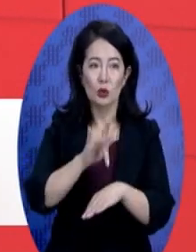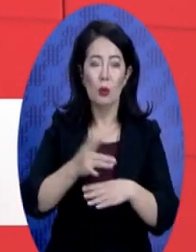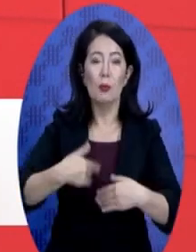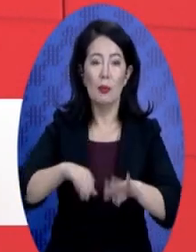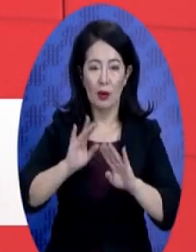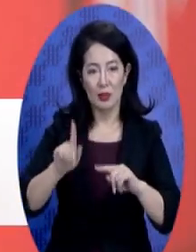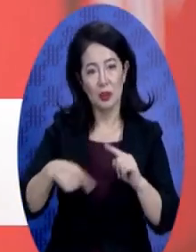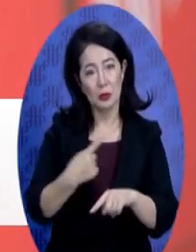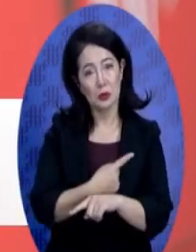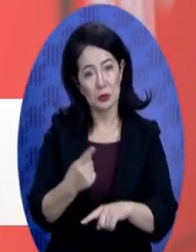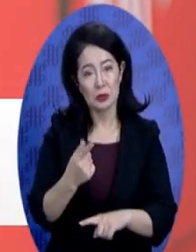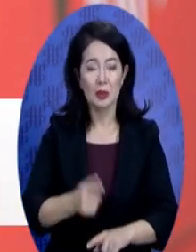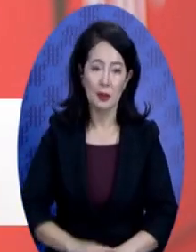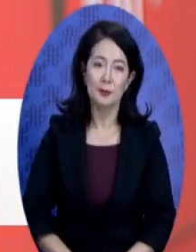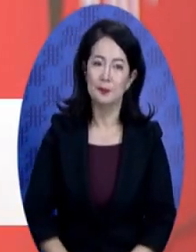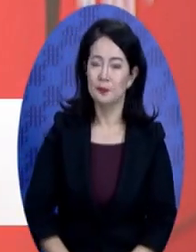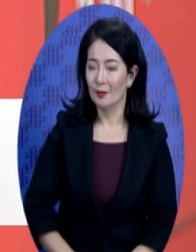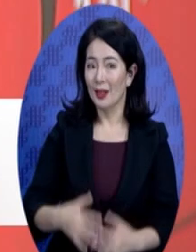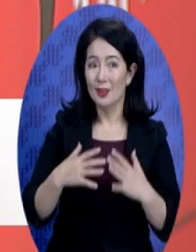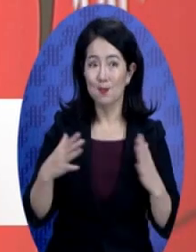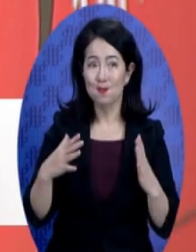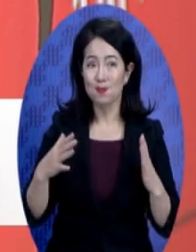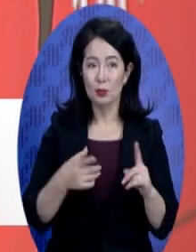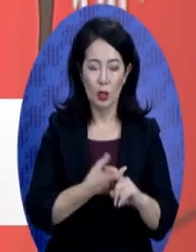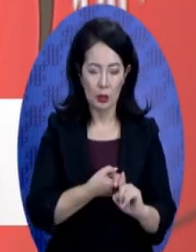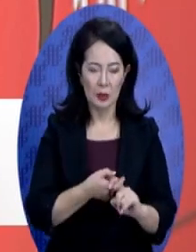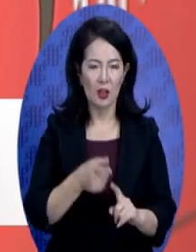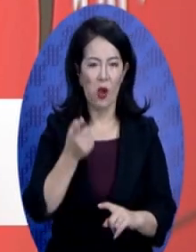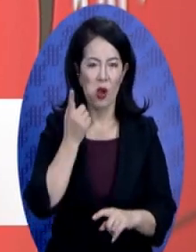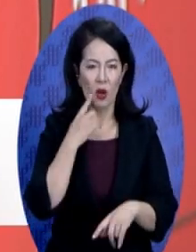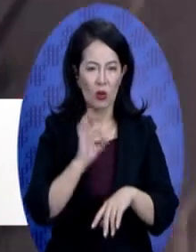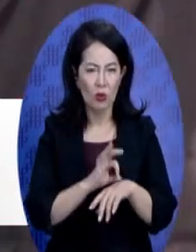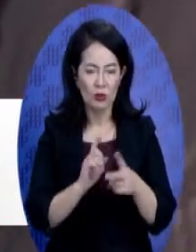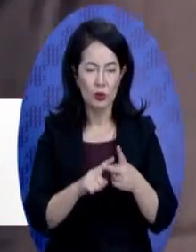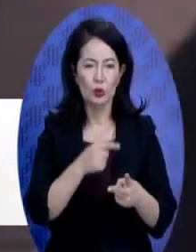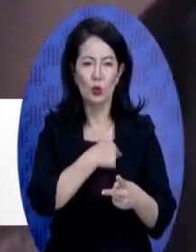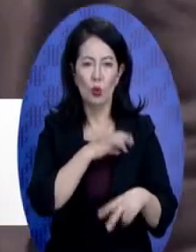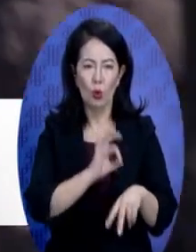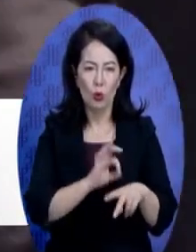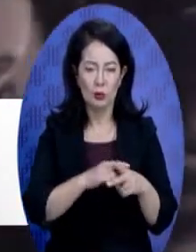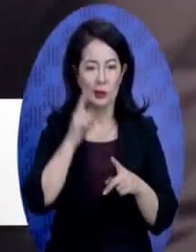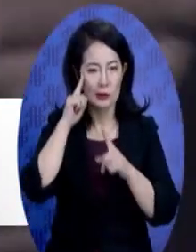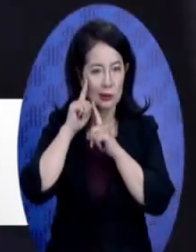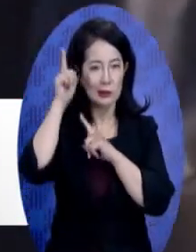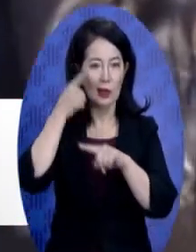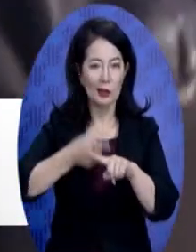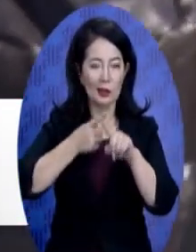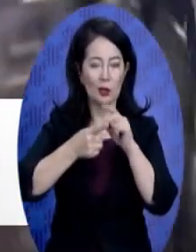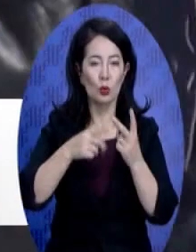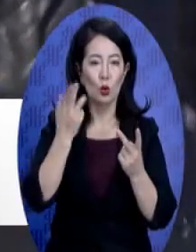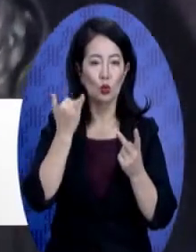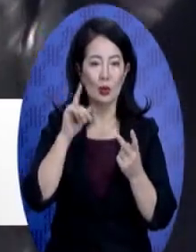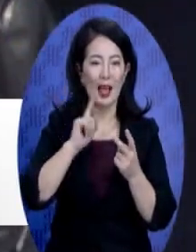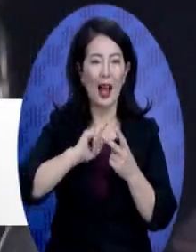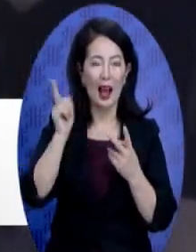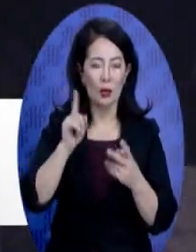бол бас илүү өртөнтэй. Таргалалтаас шалтгаалж чихрийн шижин, зүрх судасны өвчин, даралт ихсэх, цус харвал, хорт тавдар зэрэг халдварт